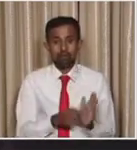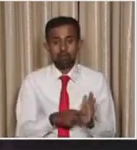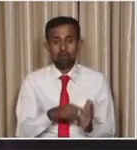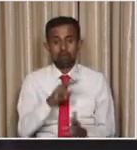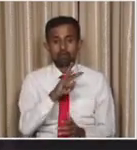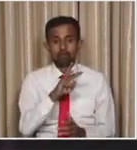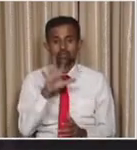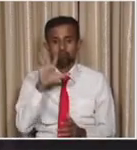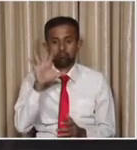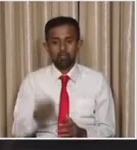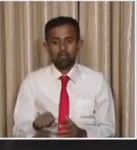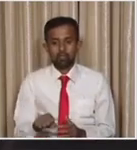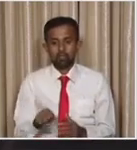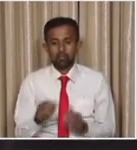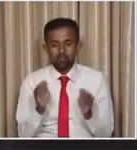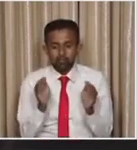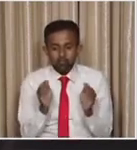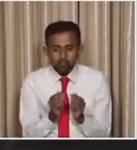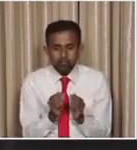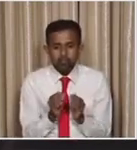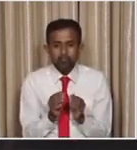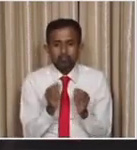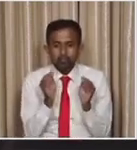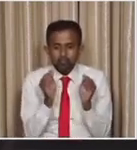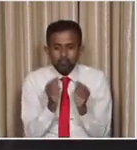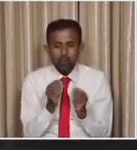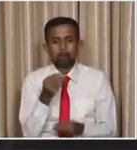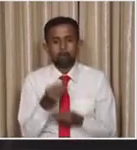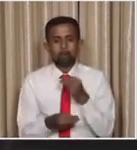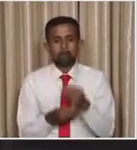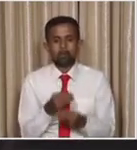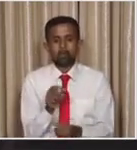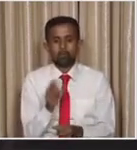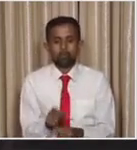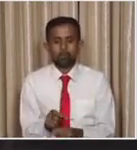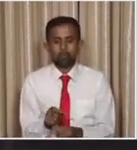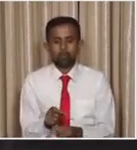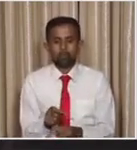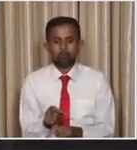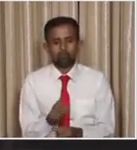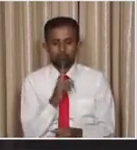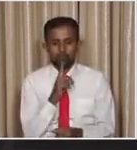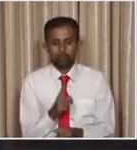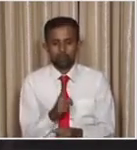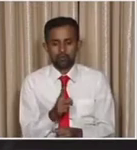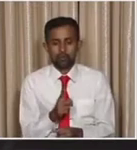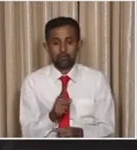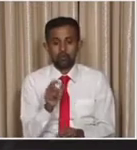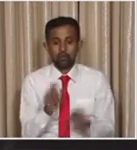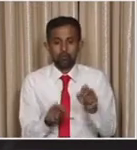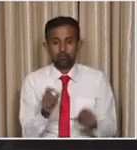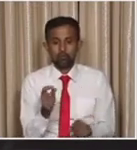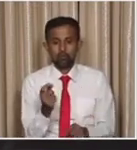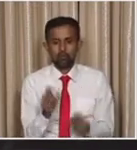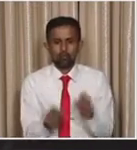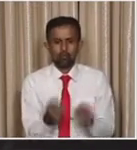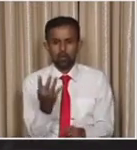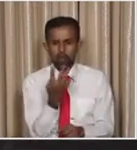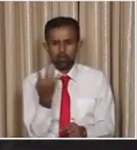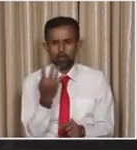9,35,000ක්ම ඉතා කුඩා සුද්‍ර ව්‍යවසායකයන්. වෙනත් විදියකට කිව්වොත් හතර දෙනෙකුට අඩු බොහෝ